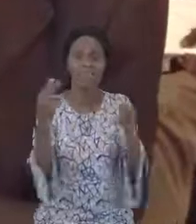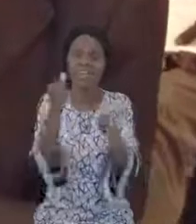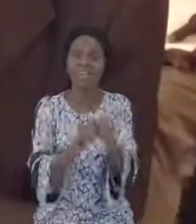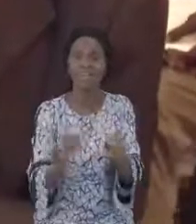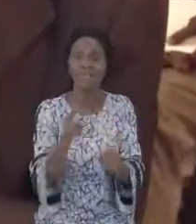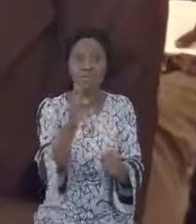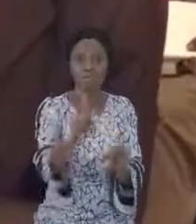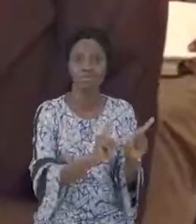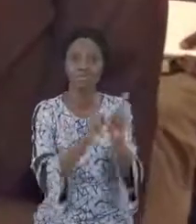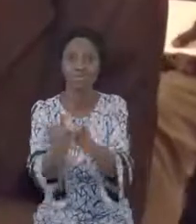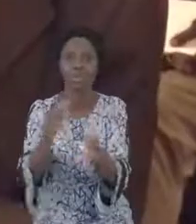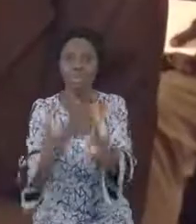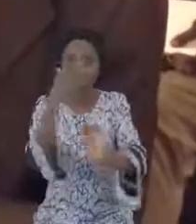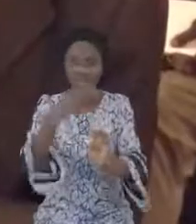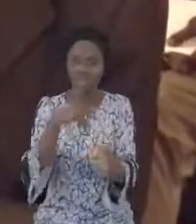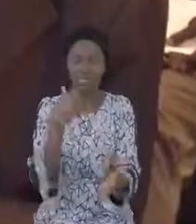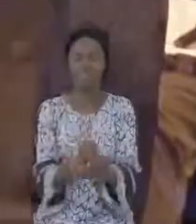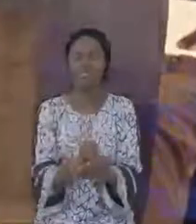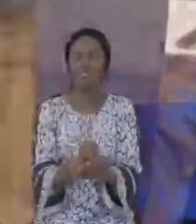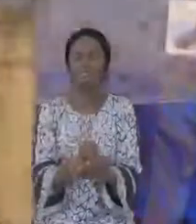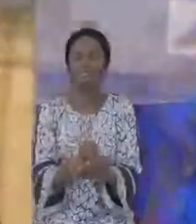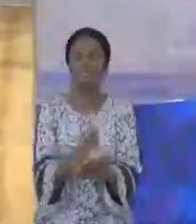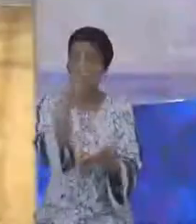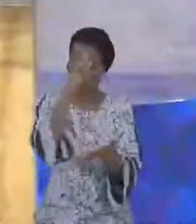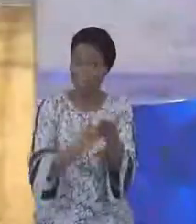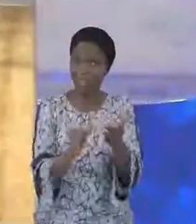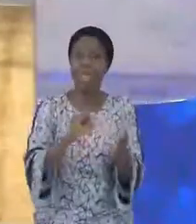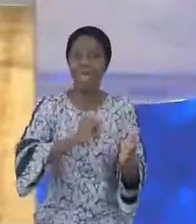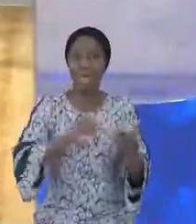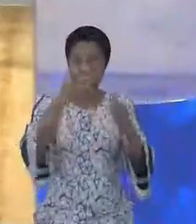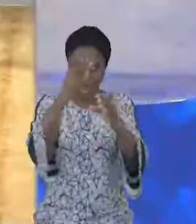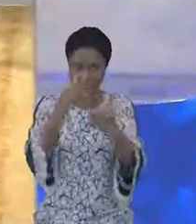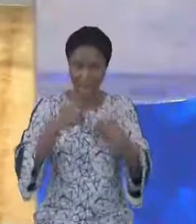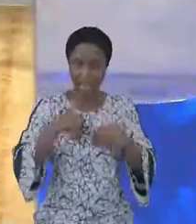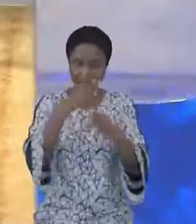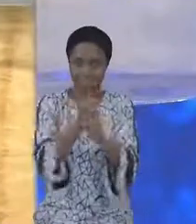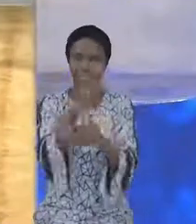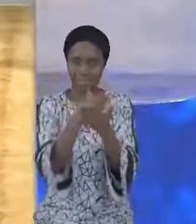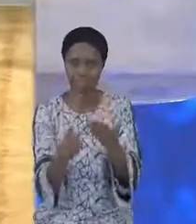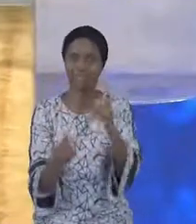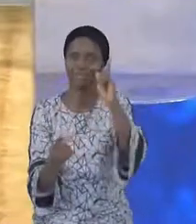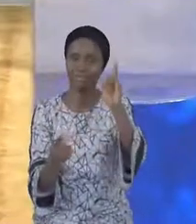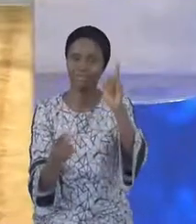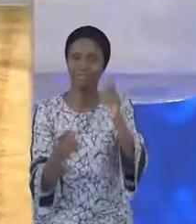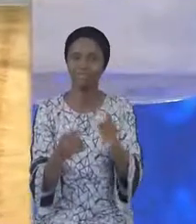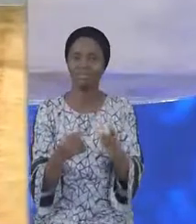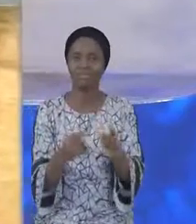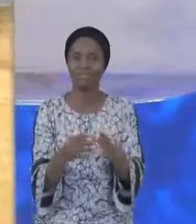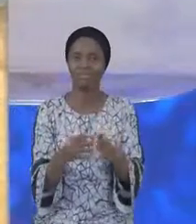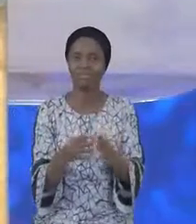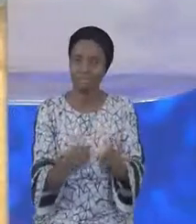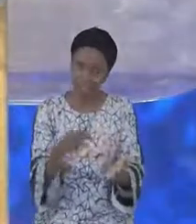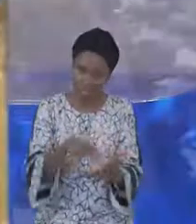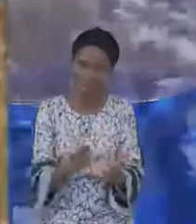Jésus-Christ. J'ai quelque chose. J'ai obtenu quelque chose. Tenez-vous debout maintenant et